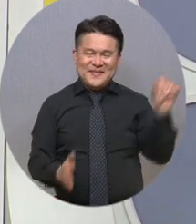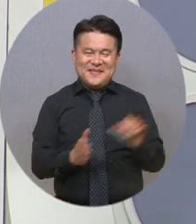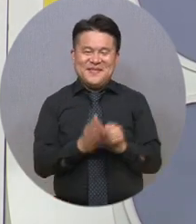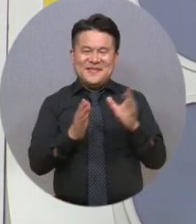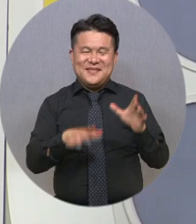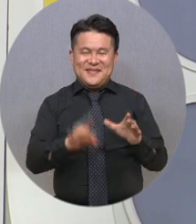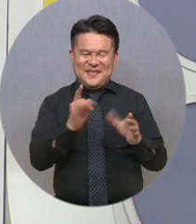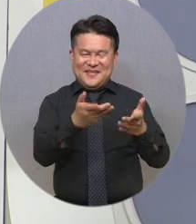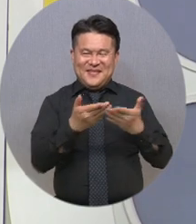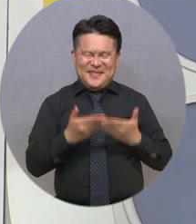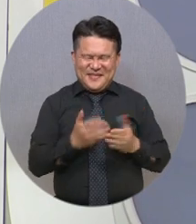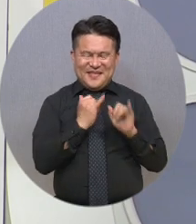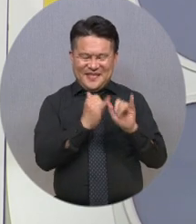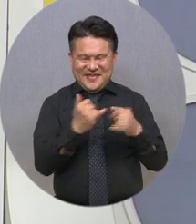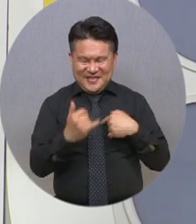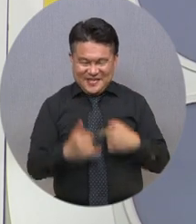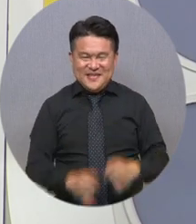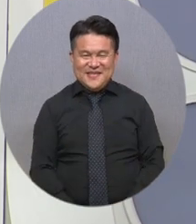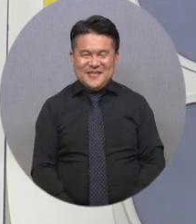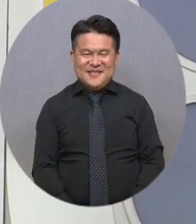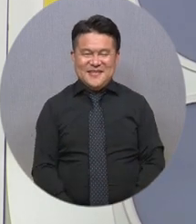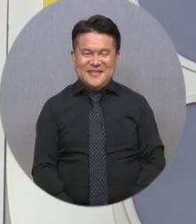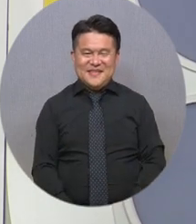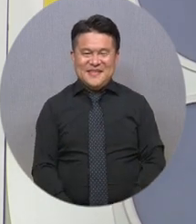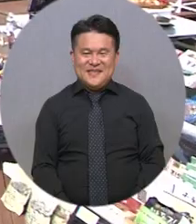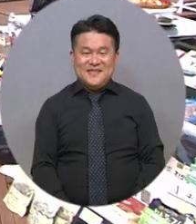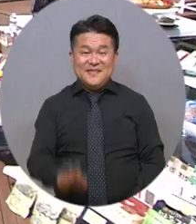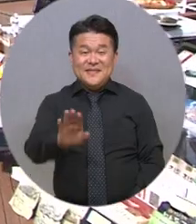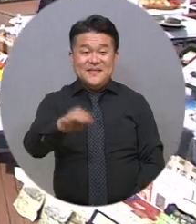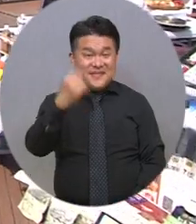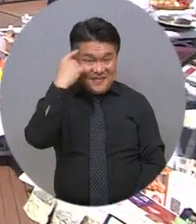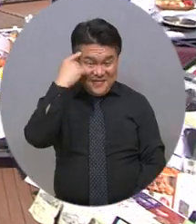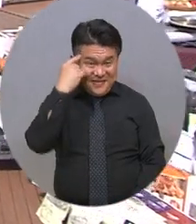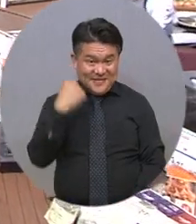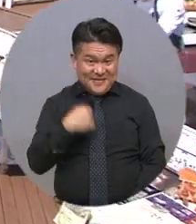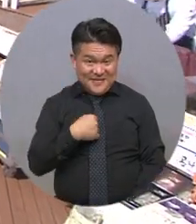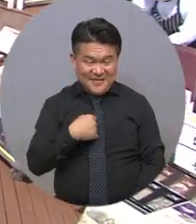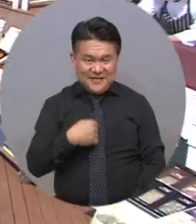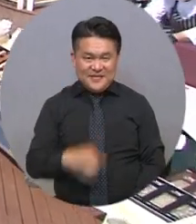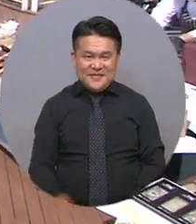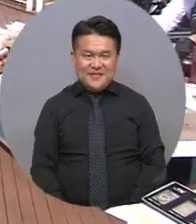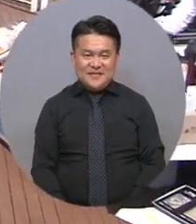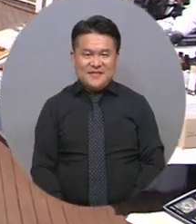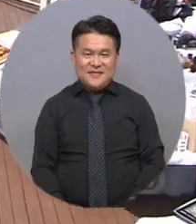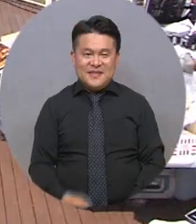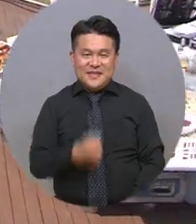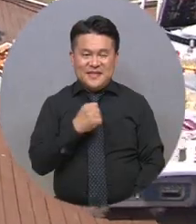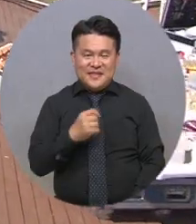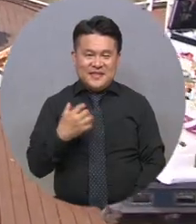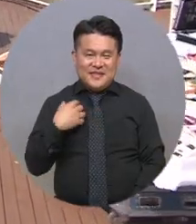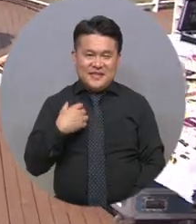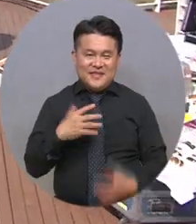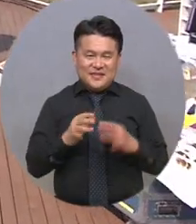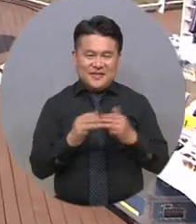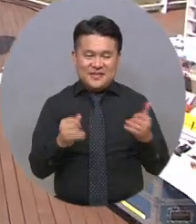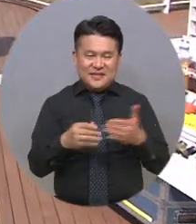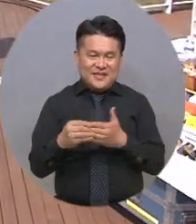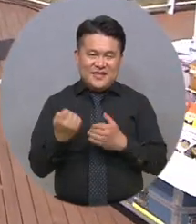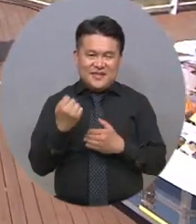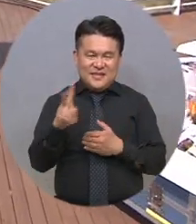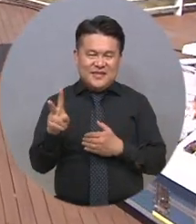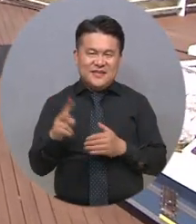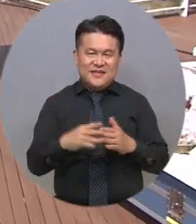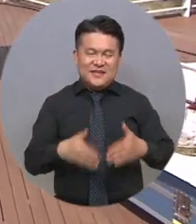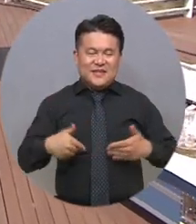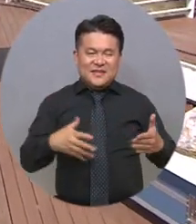정말 처음 받아본 큰 상입니다. 왜냐하면 저희가 진행하고 있는 이 국민안내양 TV와